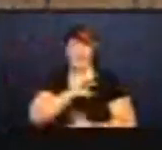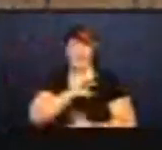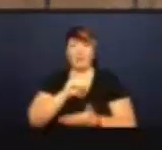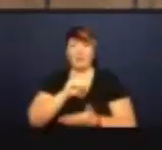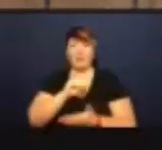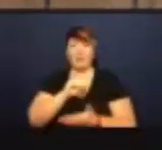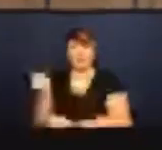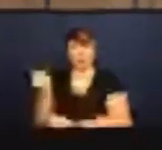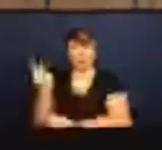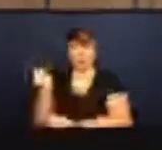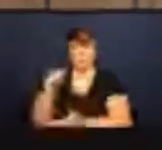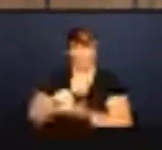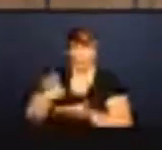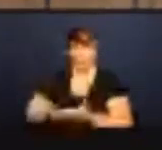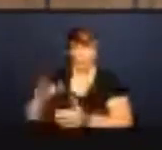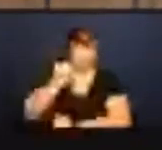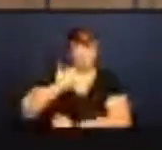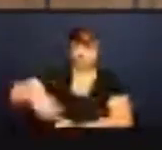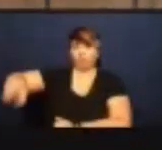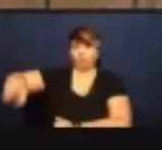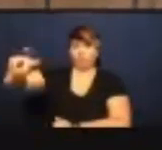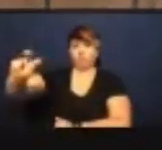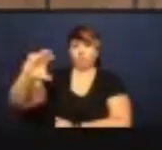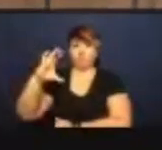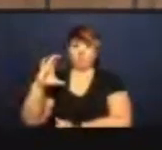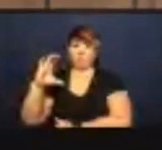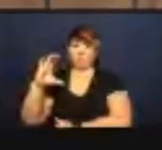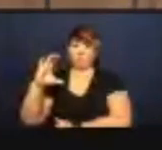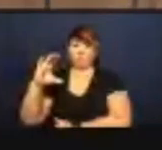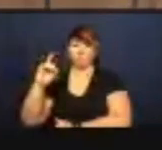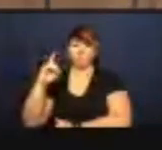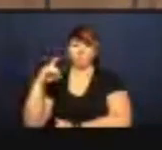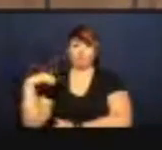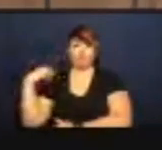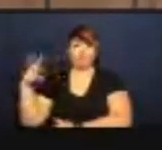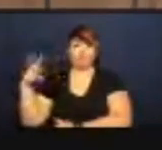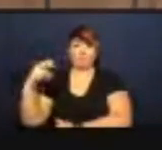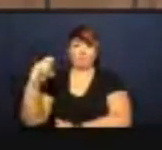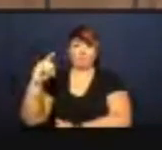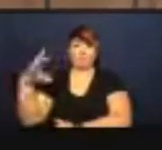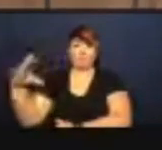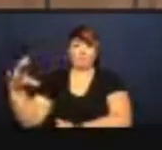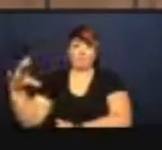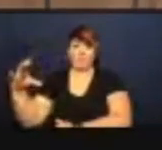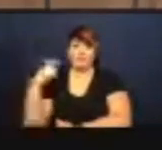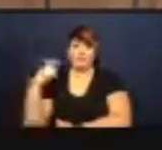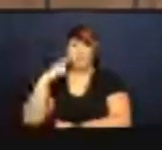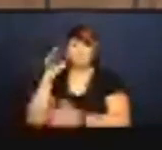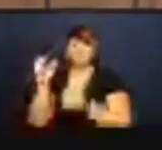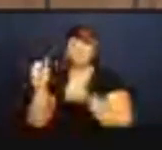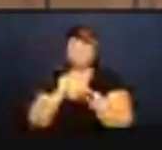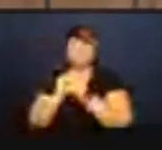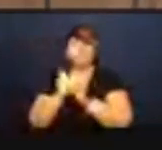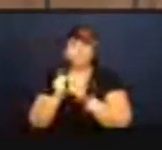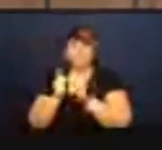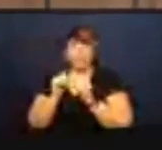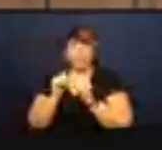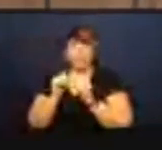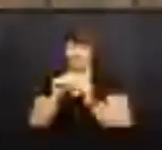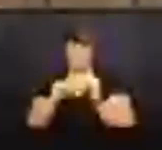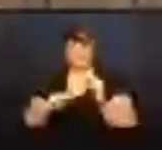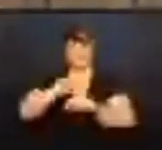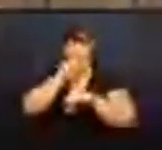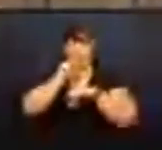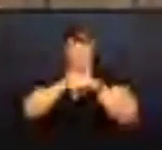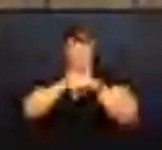walimu. Wanafunzi 12 wa JCPS walisafiri Washington DC wakiwa na Dr. Taylor Atley kwa mashindano ya kitaifa ya